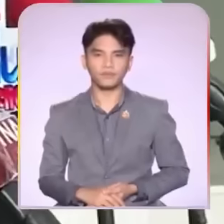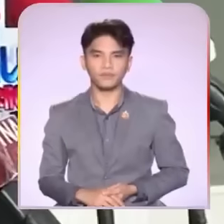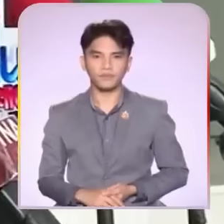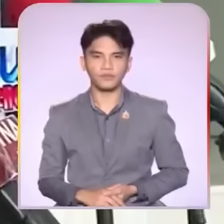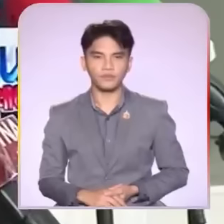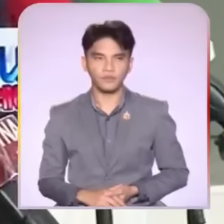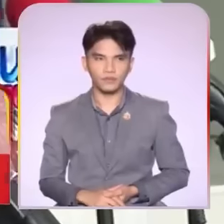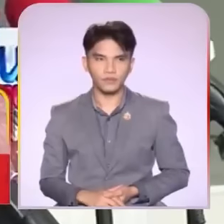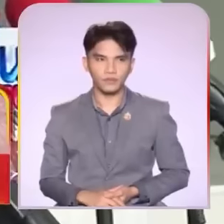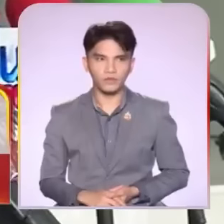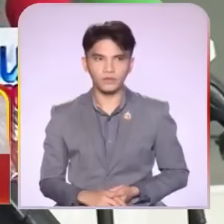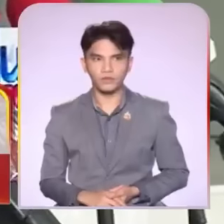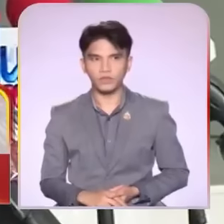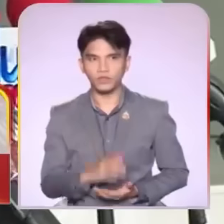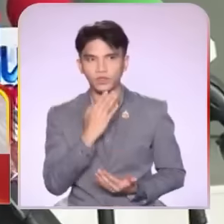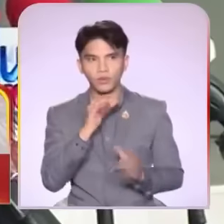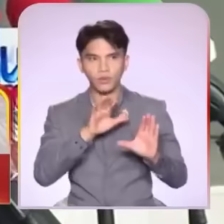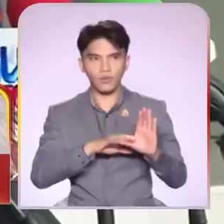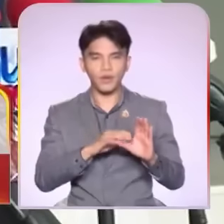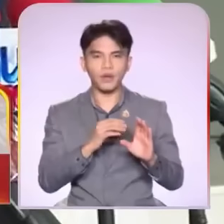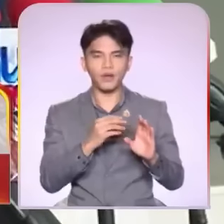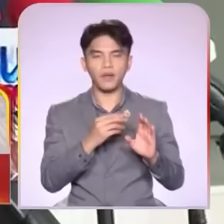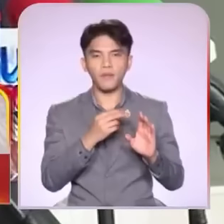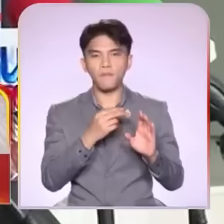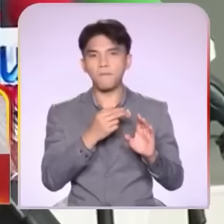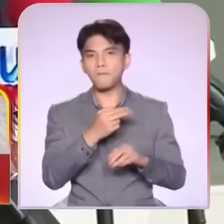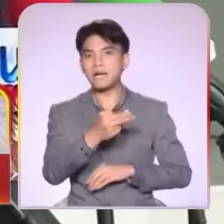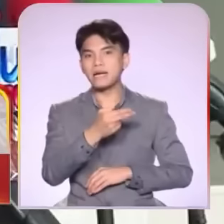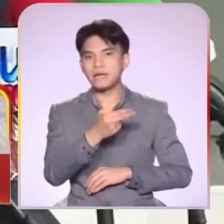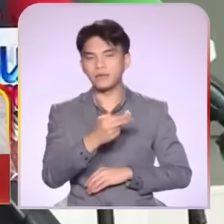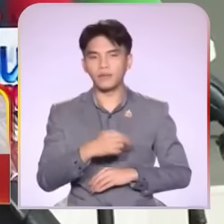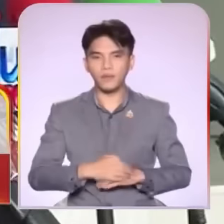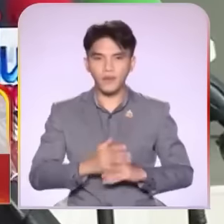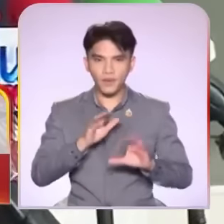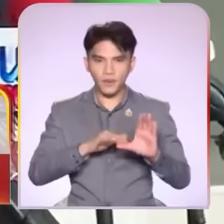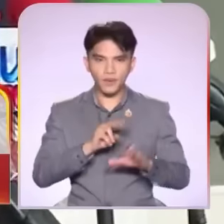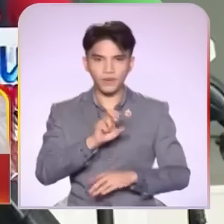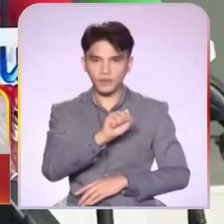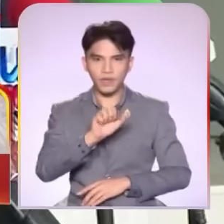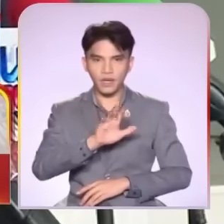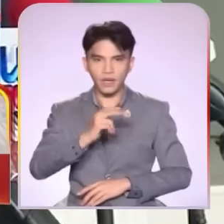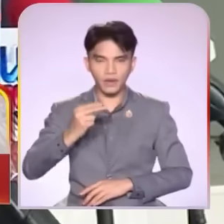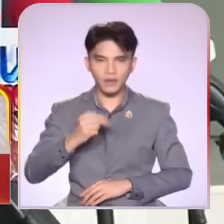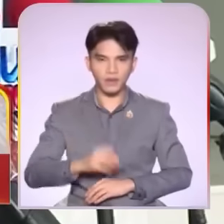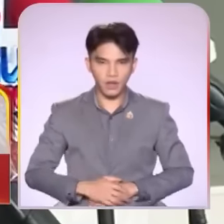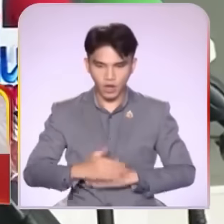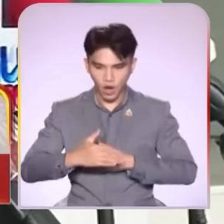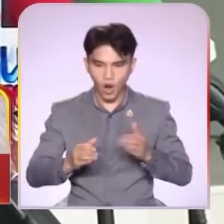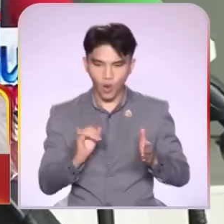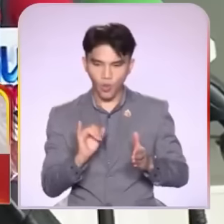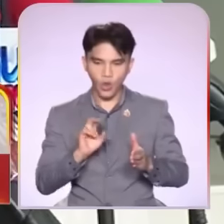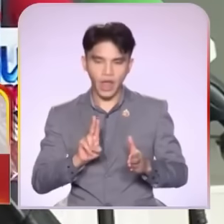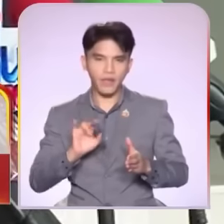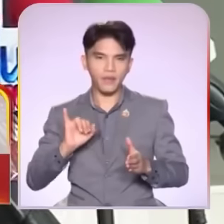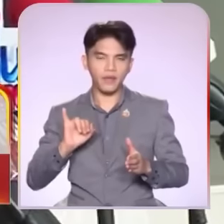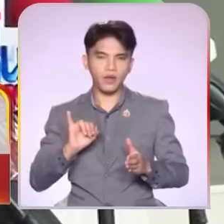สมัครระดับหมื่นน่ะจะไม่ได้ไปกินข้าวเป็นการส่วนตัวกับระดับบอสพอลนะครับผมบอกให้ต้องสมัคร 250,000 แล้วคุณจะไม่ได้ห้อง VIP